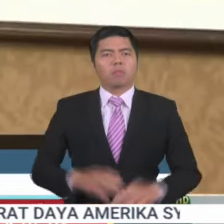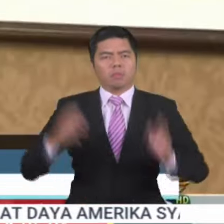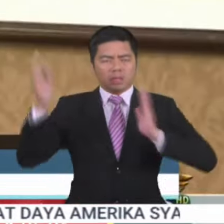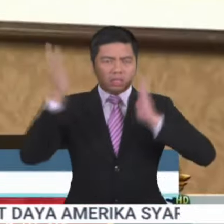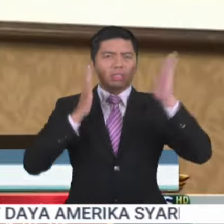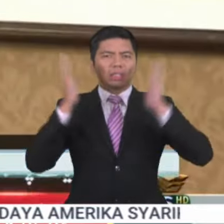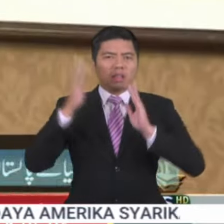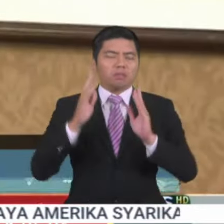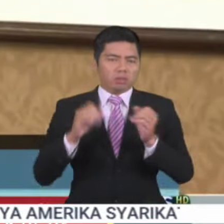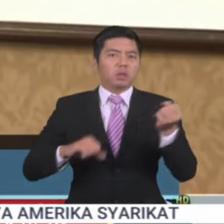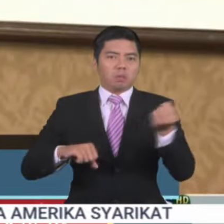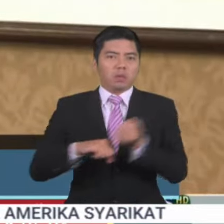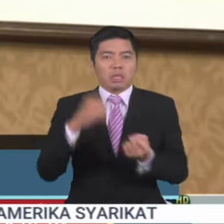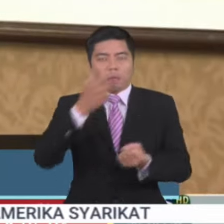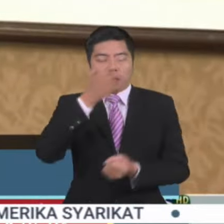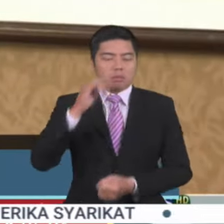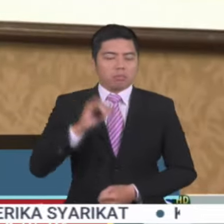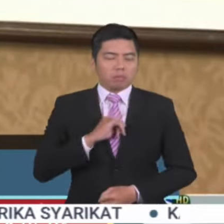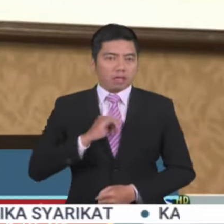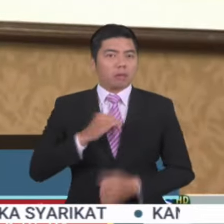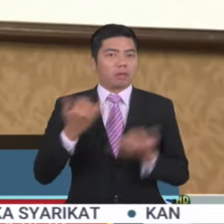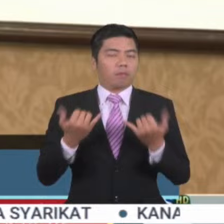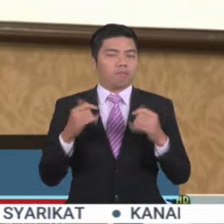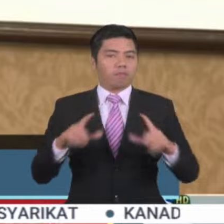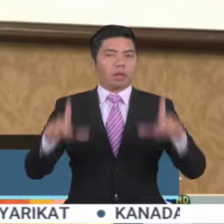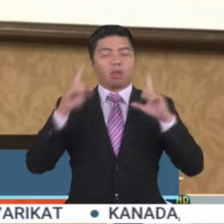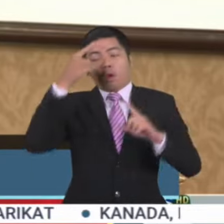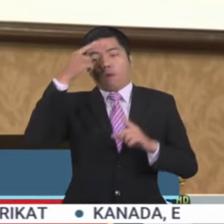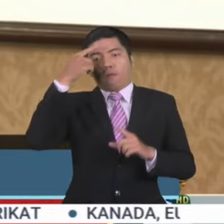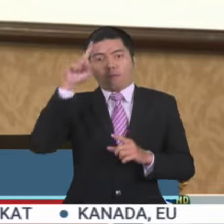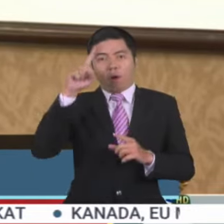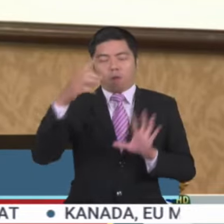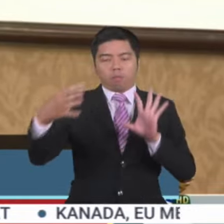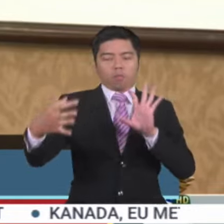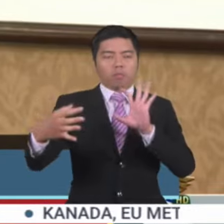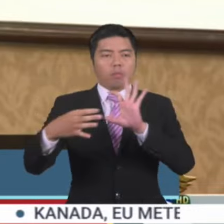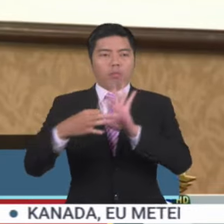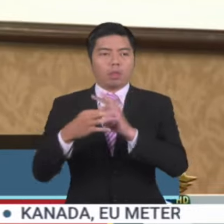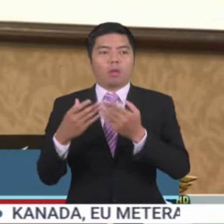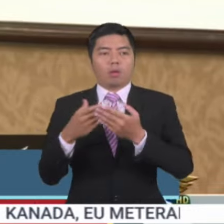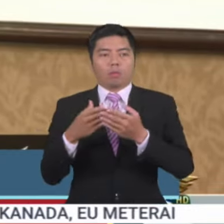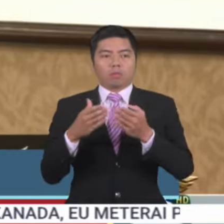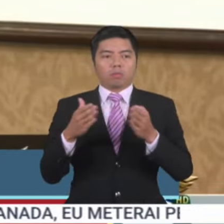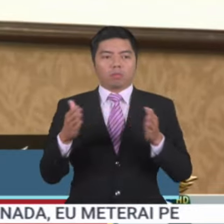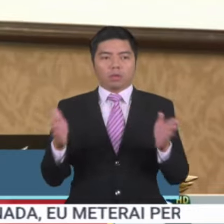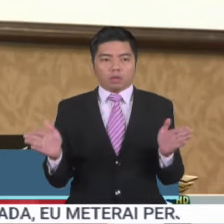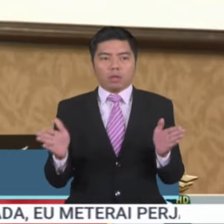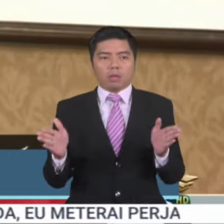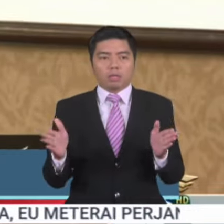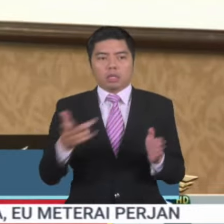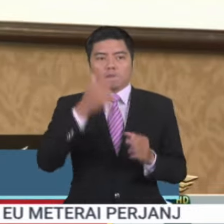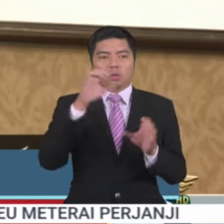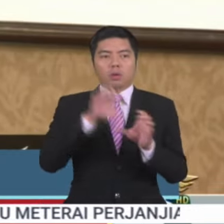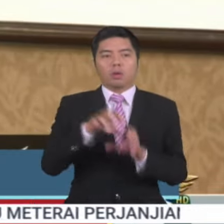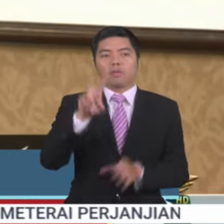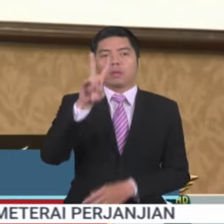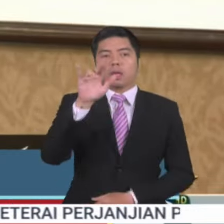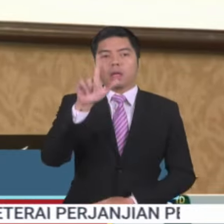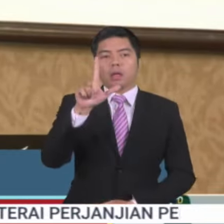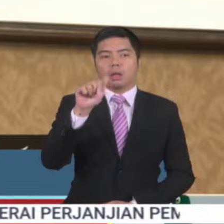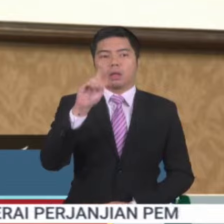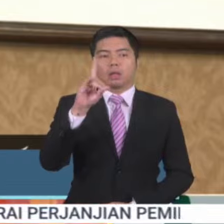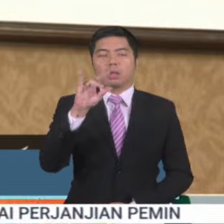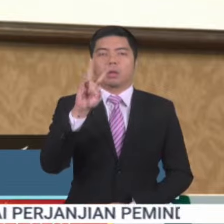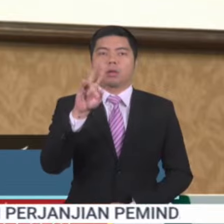Malaysia is supportive because our position is to engage, to open up. You know, I was even in Vladivostok to on issue